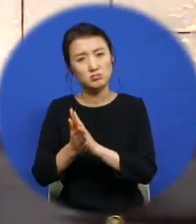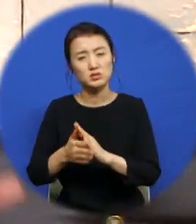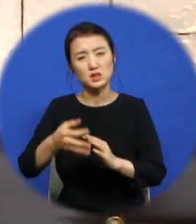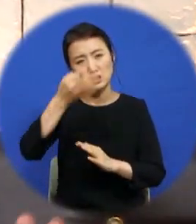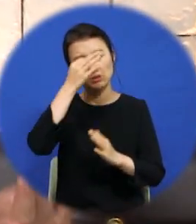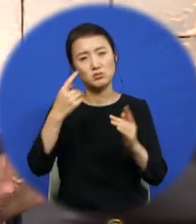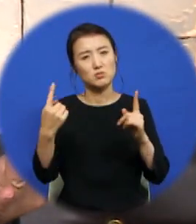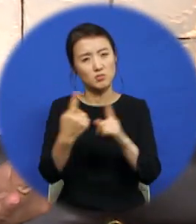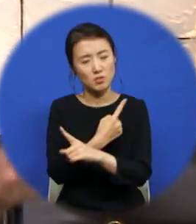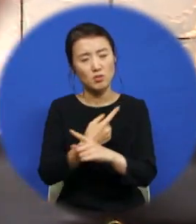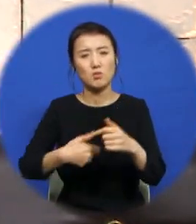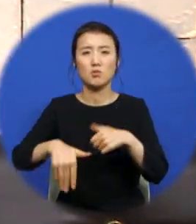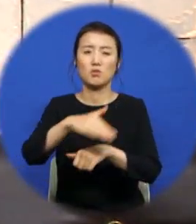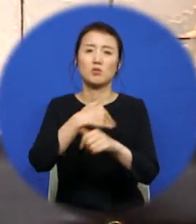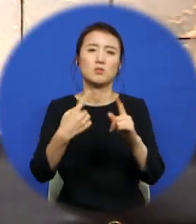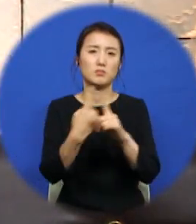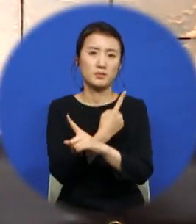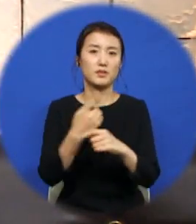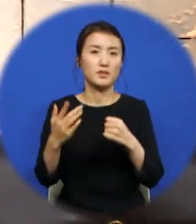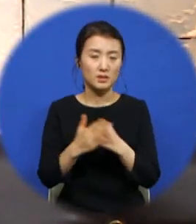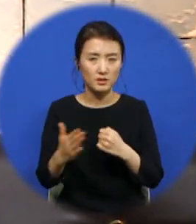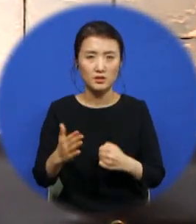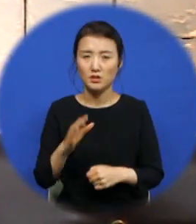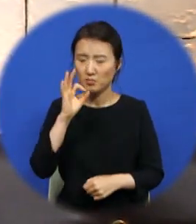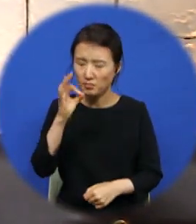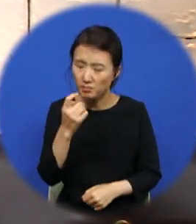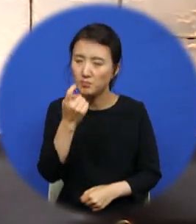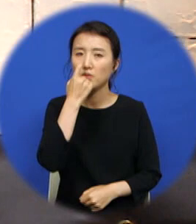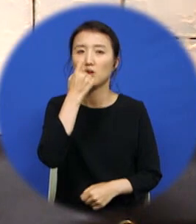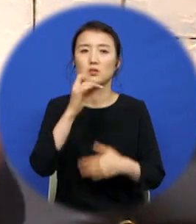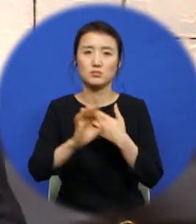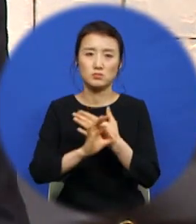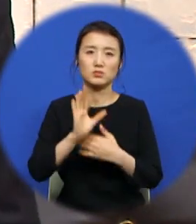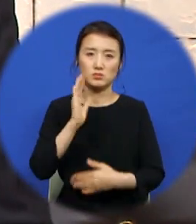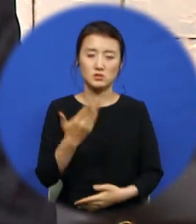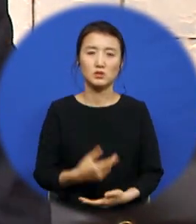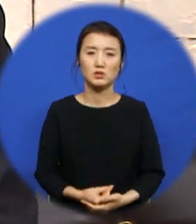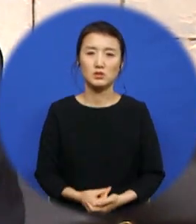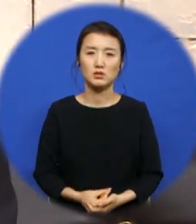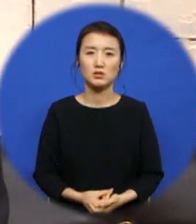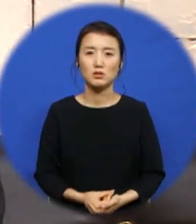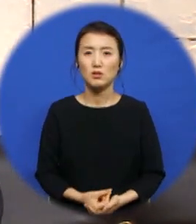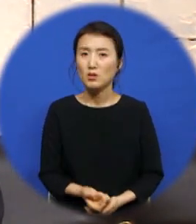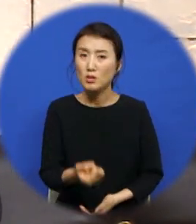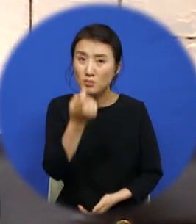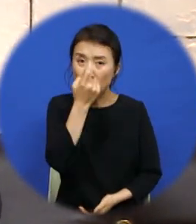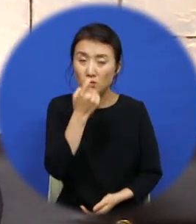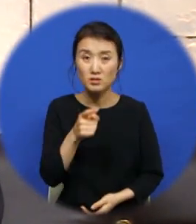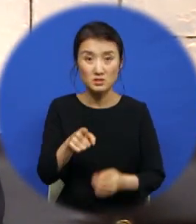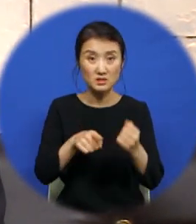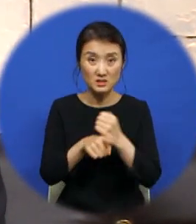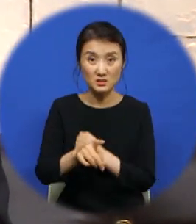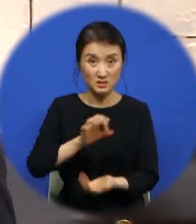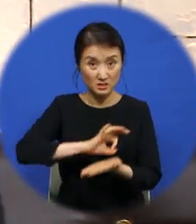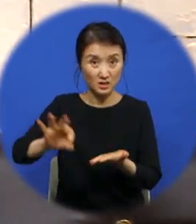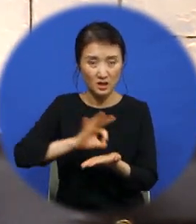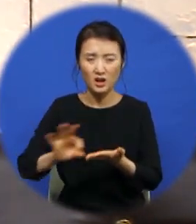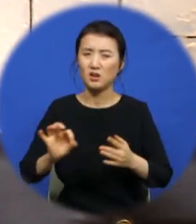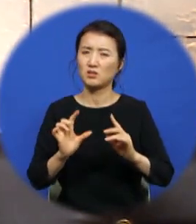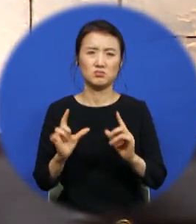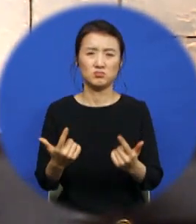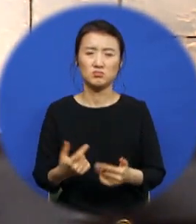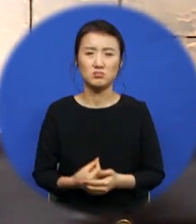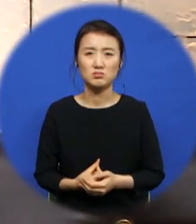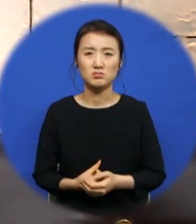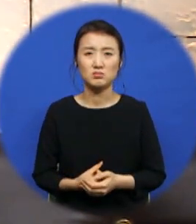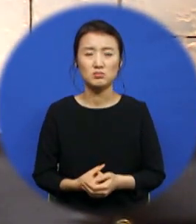게 맞춰서 뭡니까 변 하면 되잖아요 예 뭐가 그렇게도 온 이들은 일도 아니지 않습니까 예 그걸 못해서